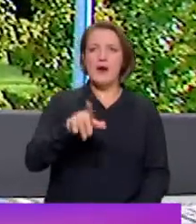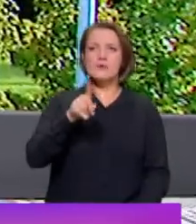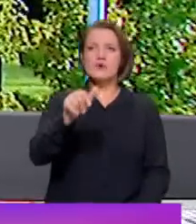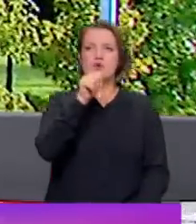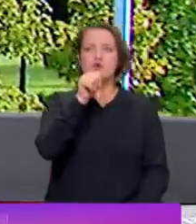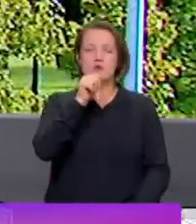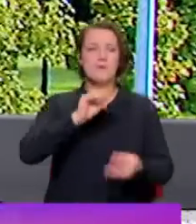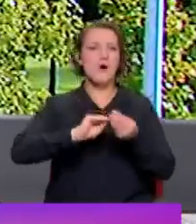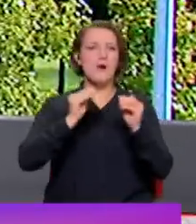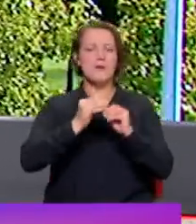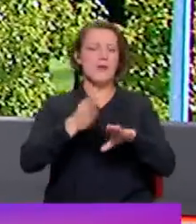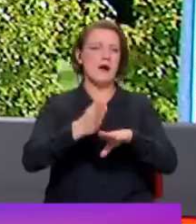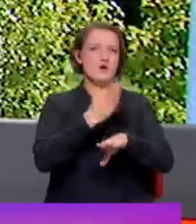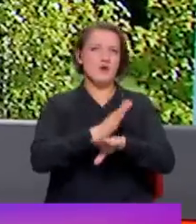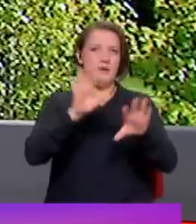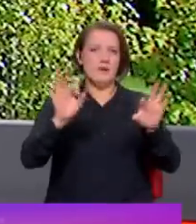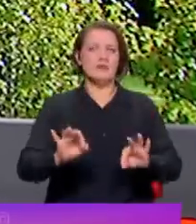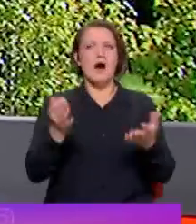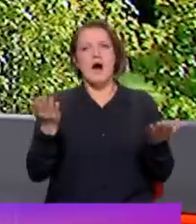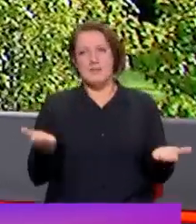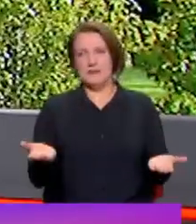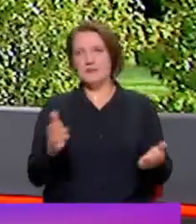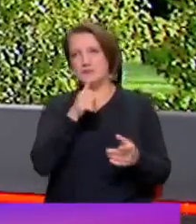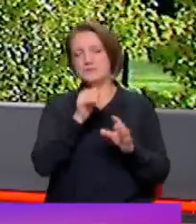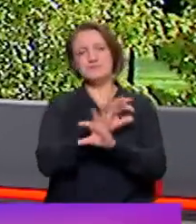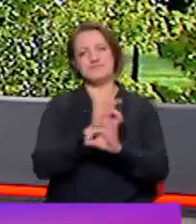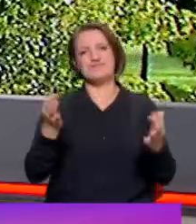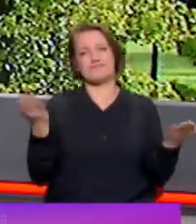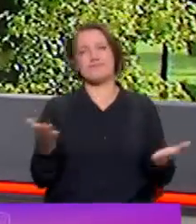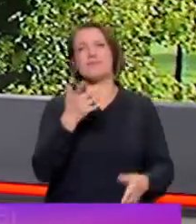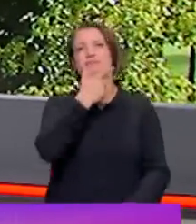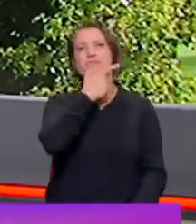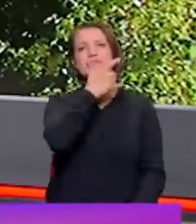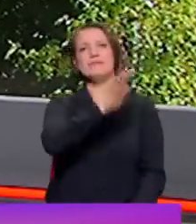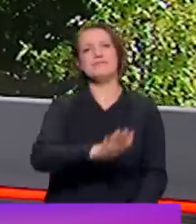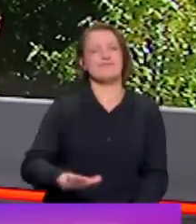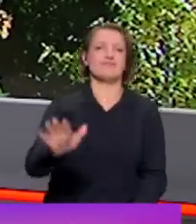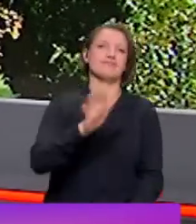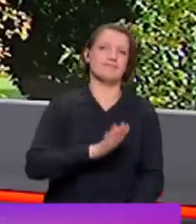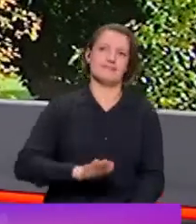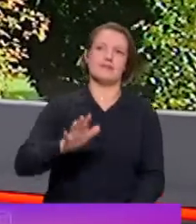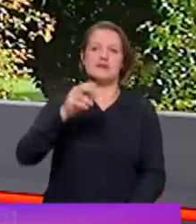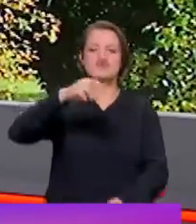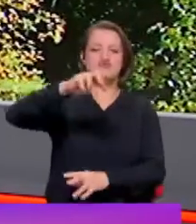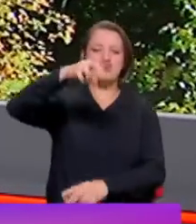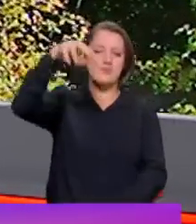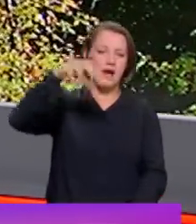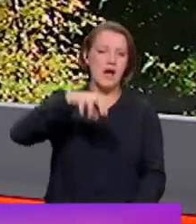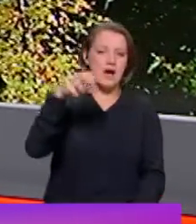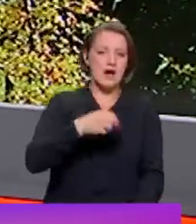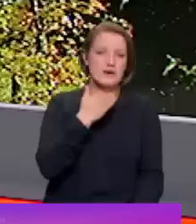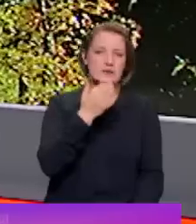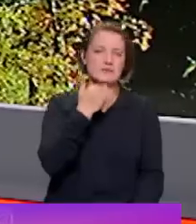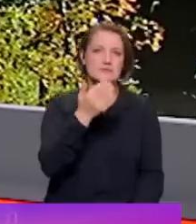su sorunu daha öncesinde de başlamıştı ama tabii susuzluk artık Bodrum'un genelinde maalesef Çeşme'den Akmam acasa bir